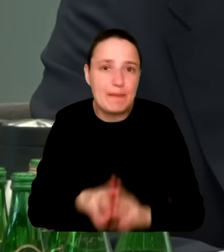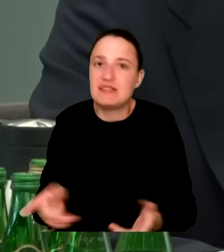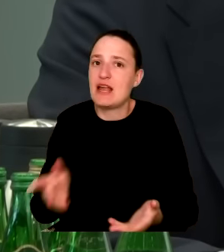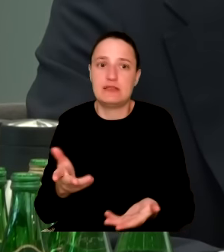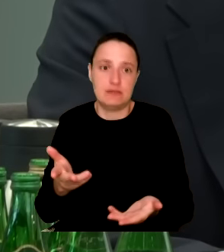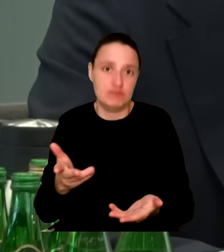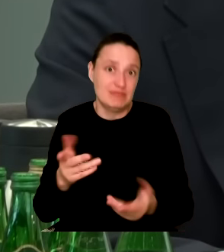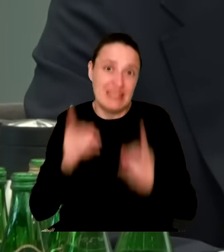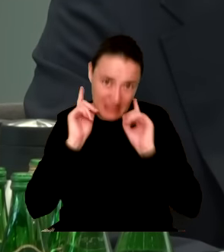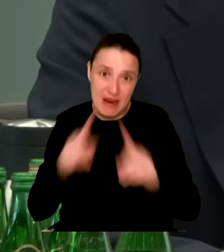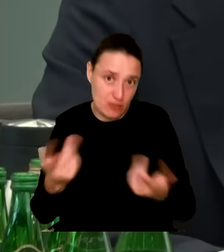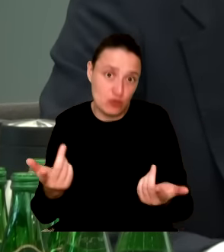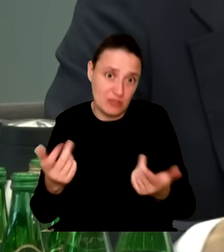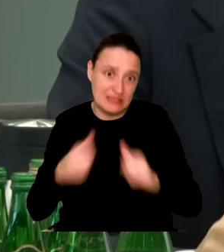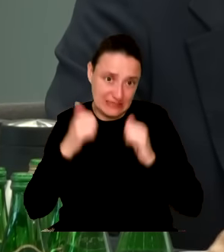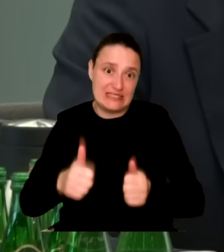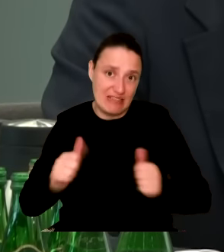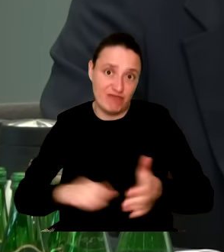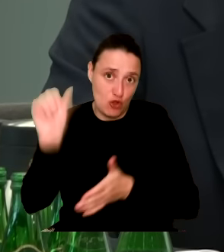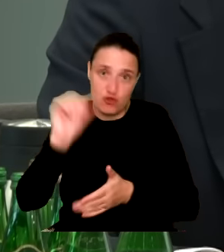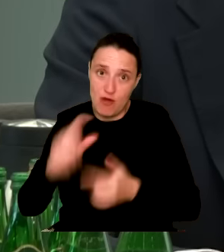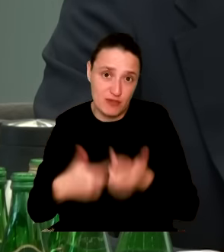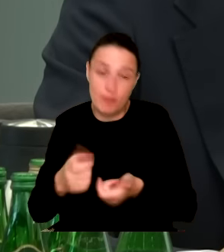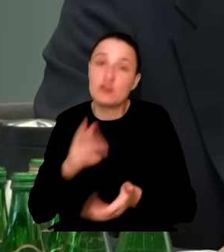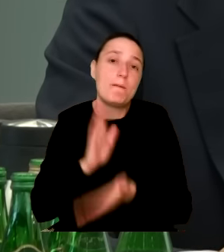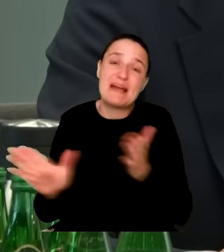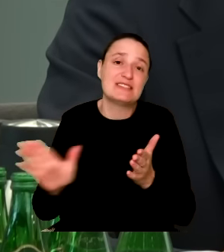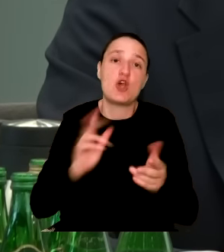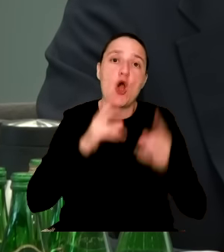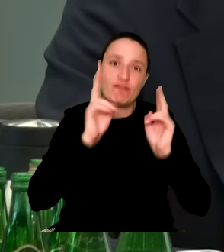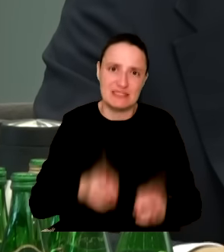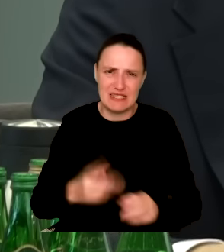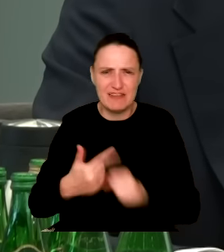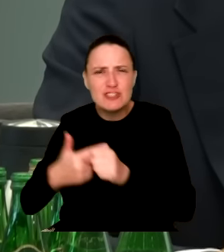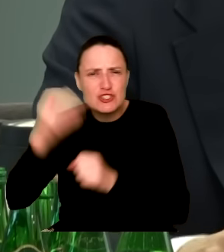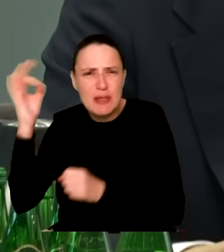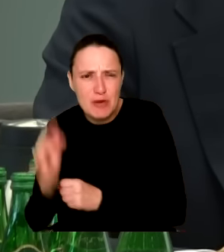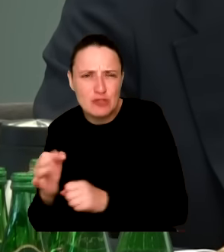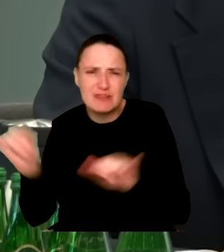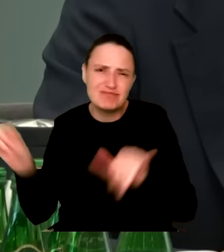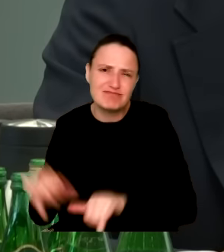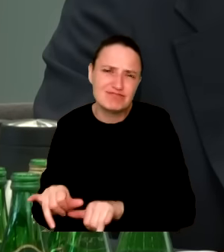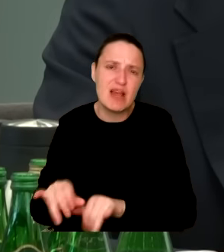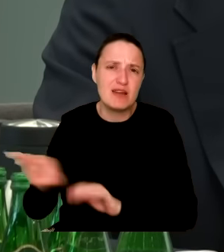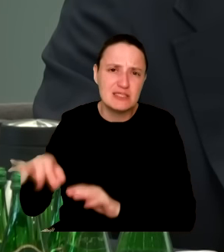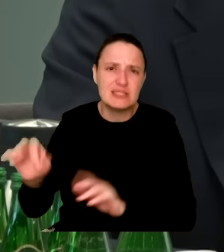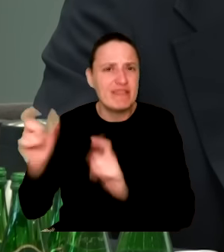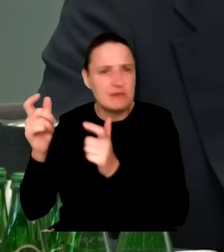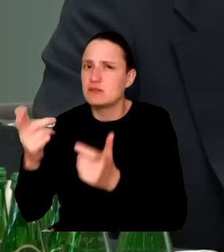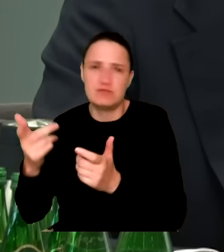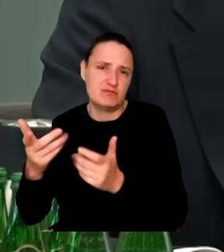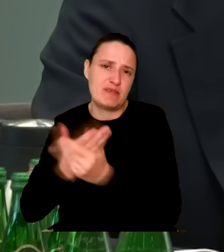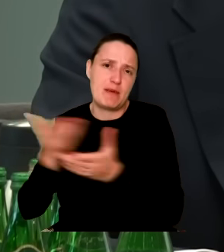biznesy No i przypomnę że około 20 PR firm z branży gastronomicznej i eventowej w Polsce nie przetrwało